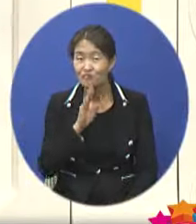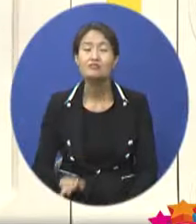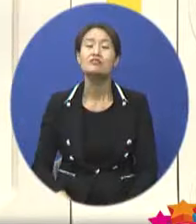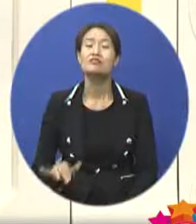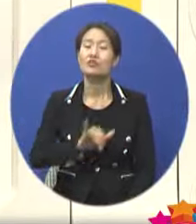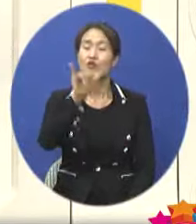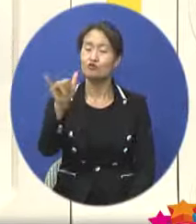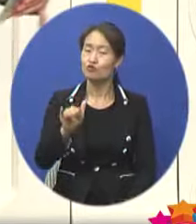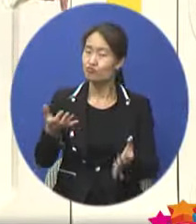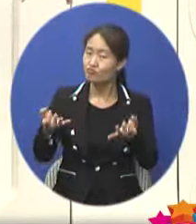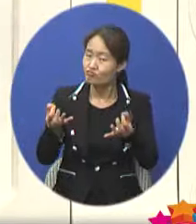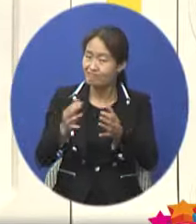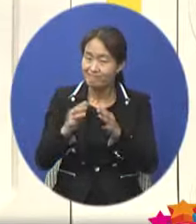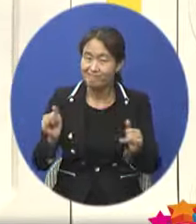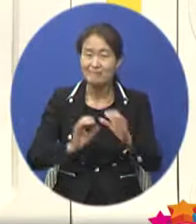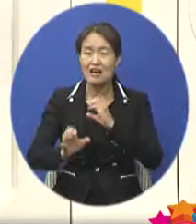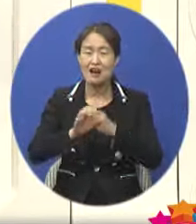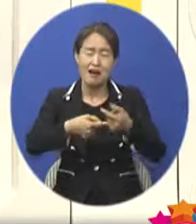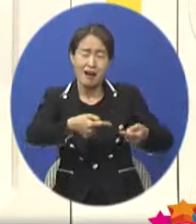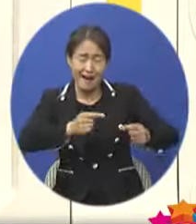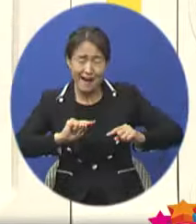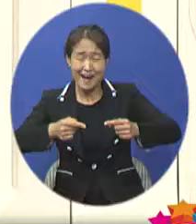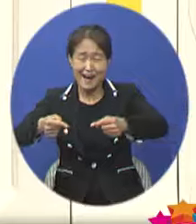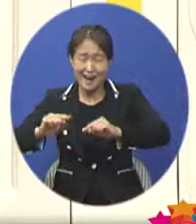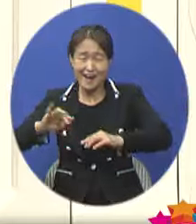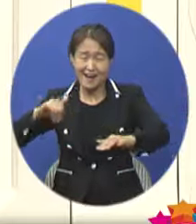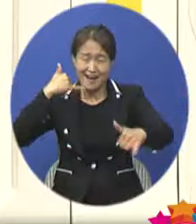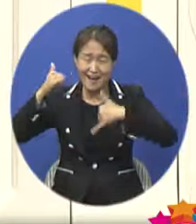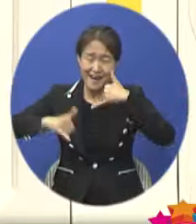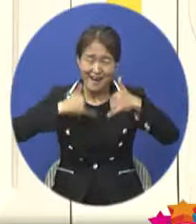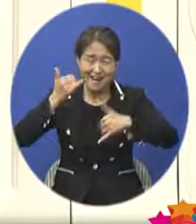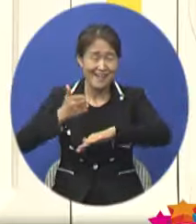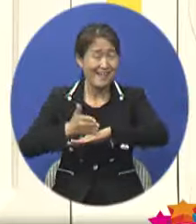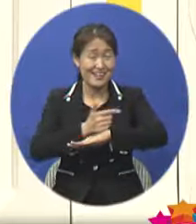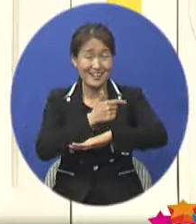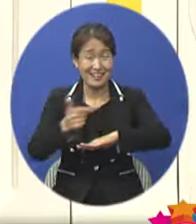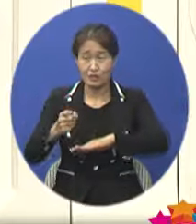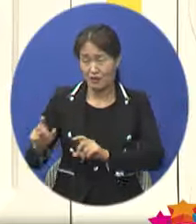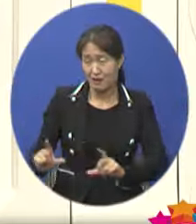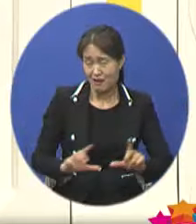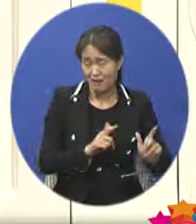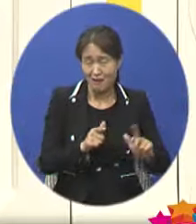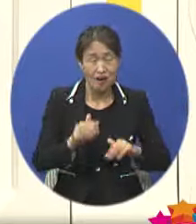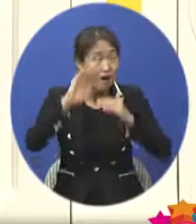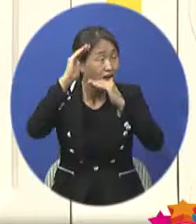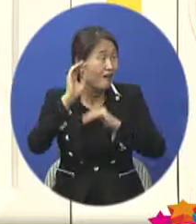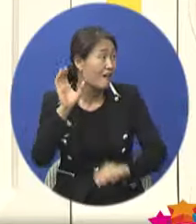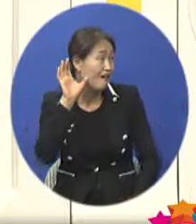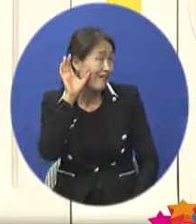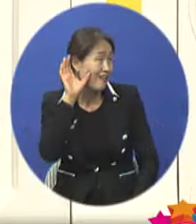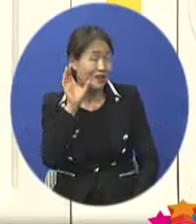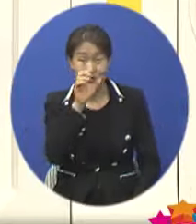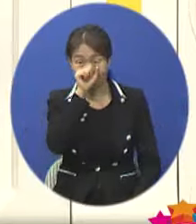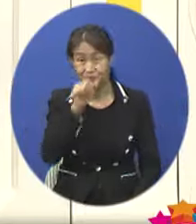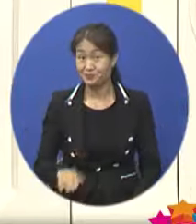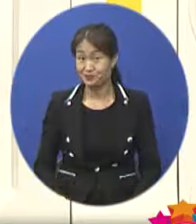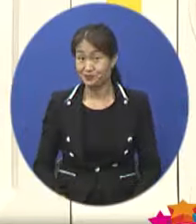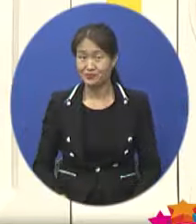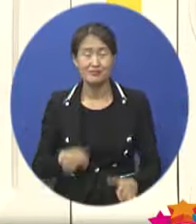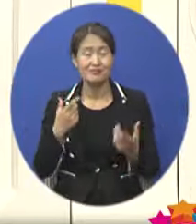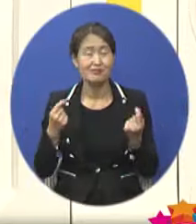전국의 시청자분들이 더 참여를 해주셔서 고맙고요. 네. 예, 살아가는 얘기도 듣고. 그죠? 네, 그렇습니다.